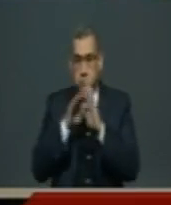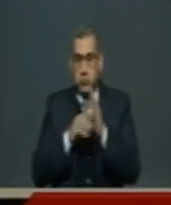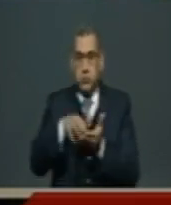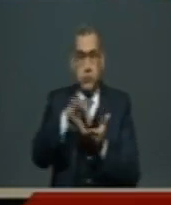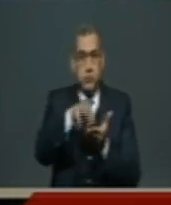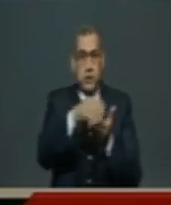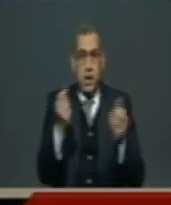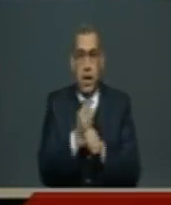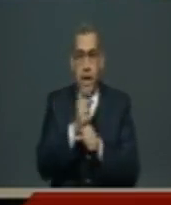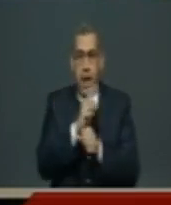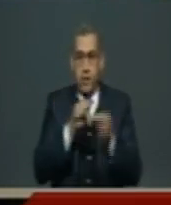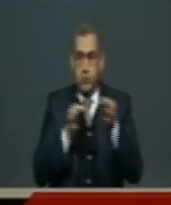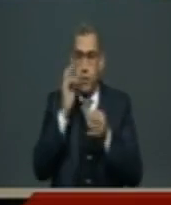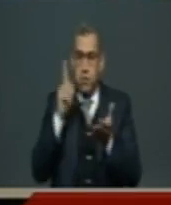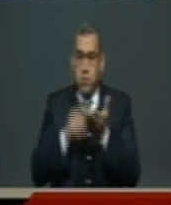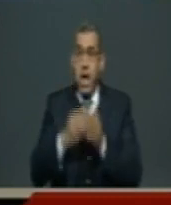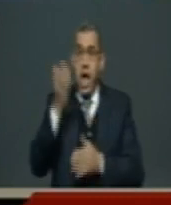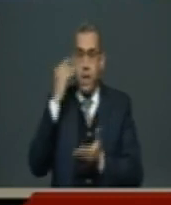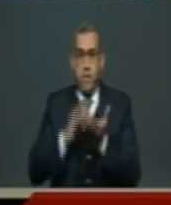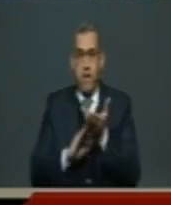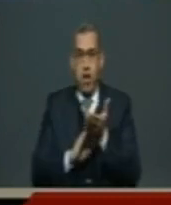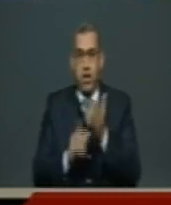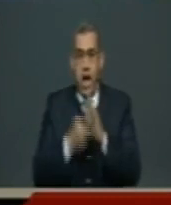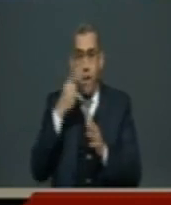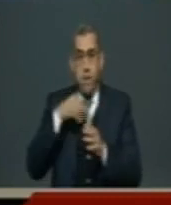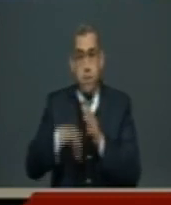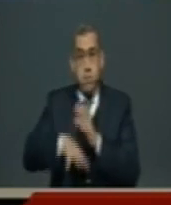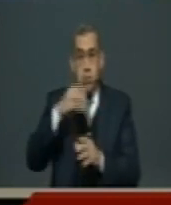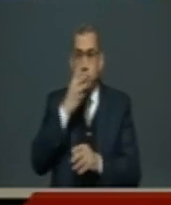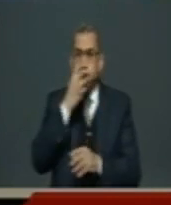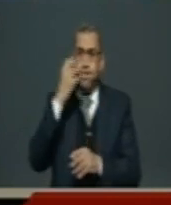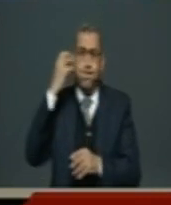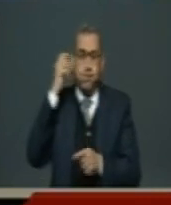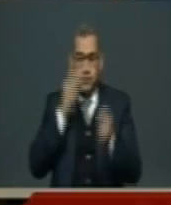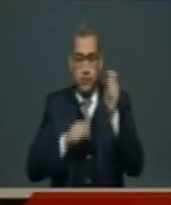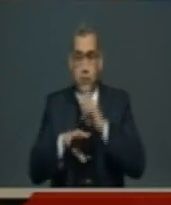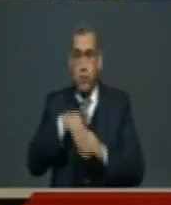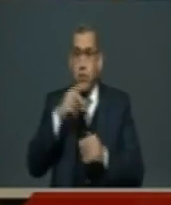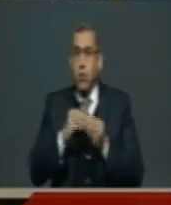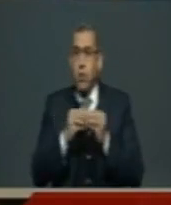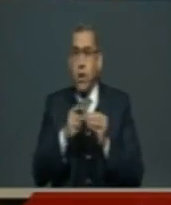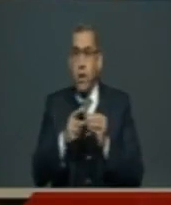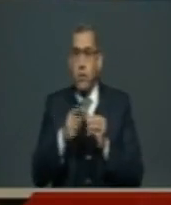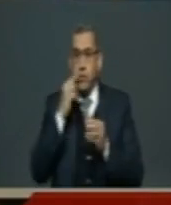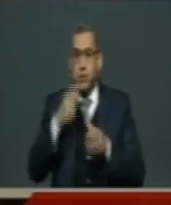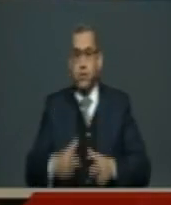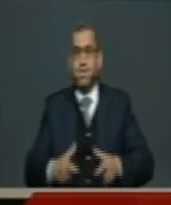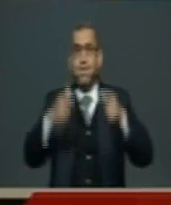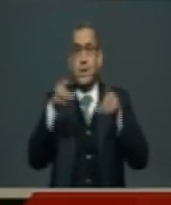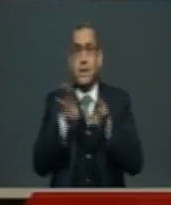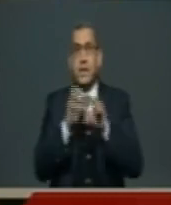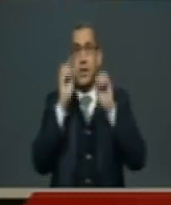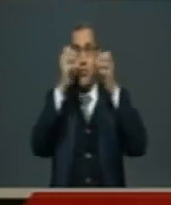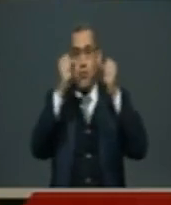هذا ما كان يمكن أن يحدث إلا بمشروعات عملاقة، ومنها مشروع الصوامع الذي تم